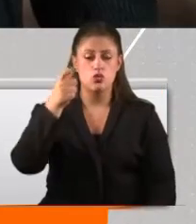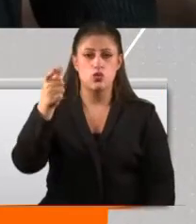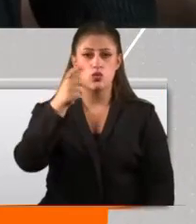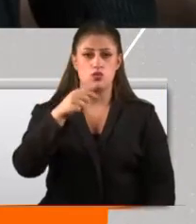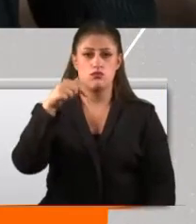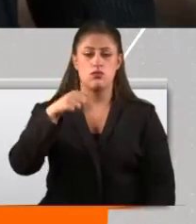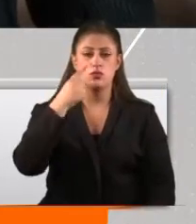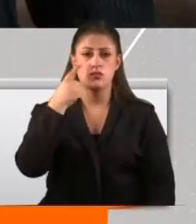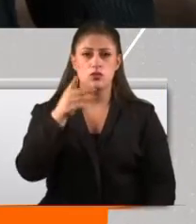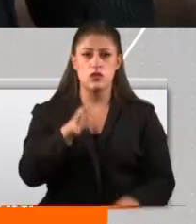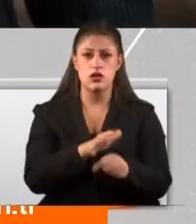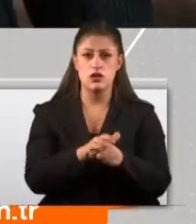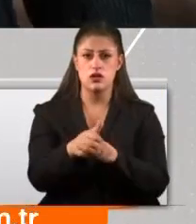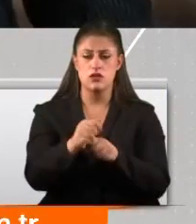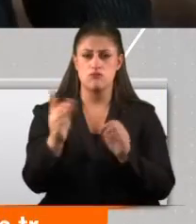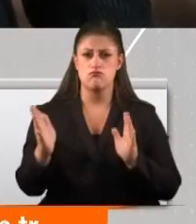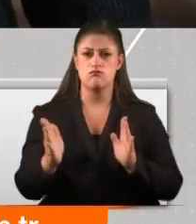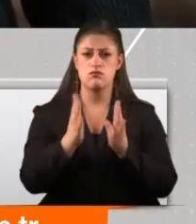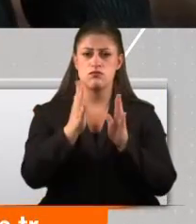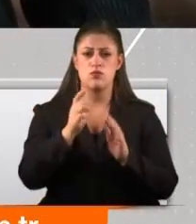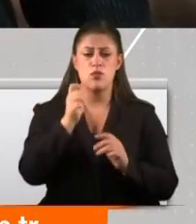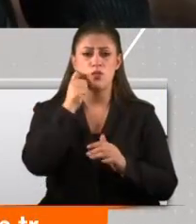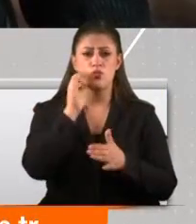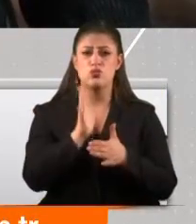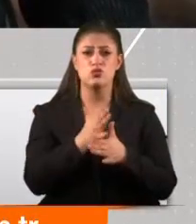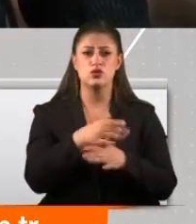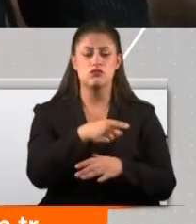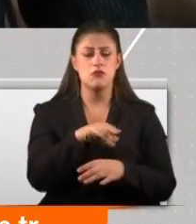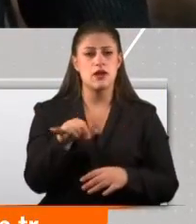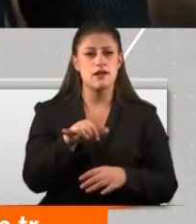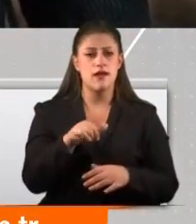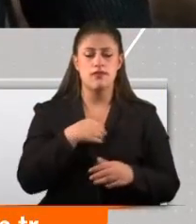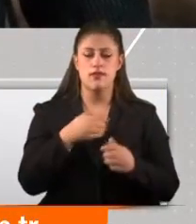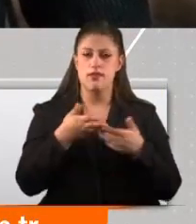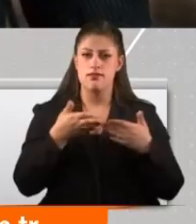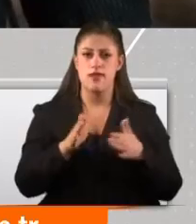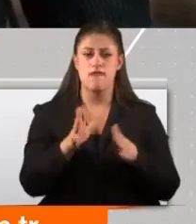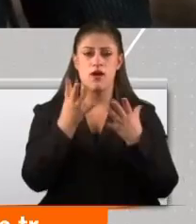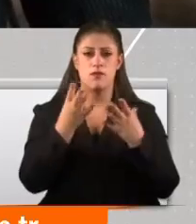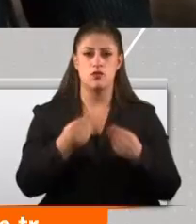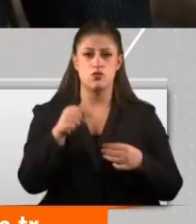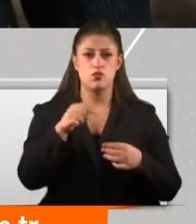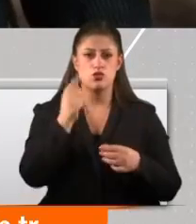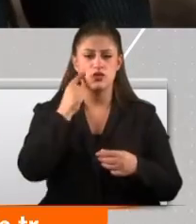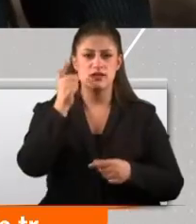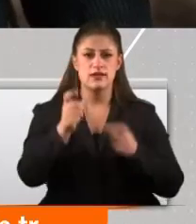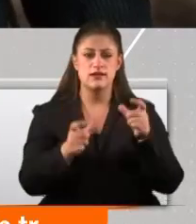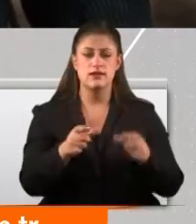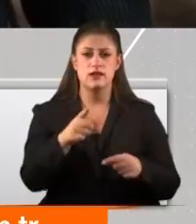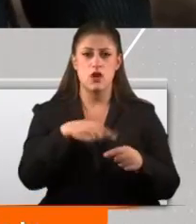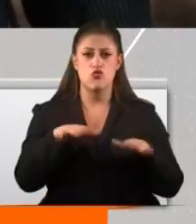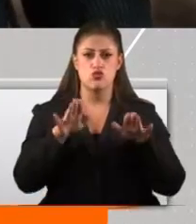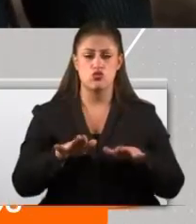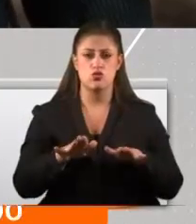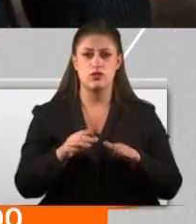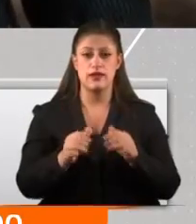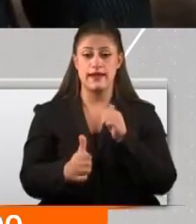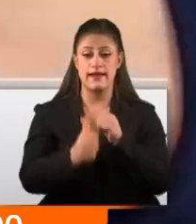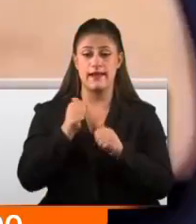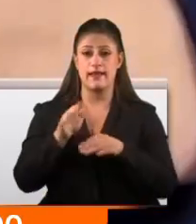zulmün karşısında ve mazlumun yanında durmaya devam edecek bu insani duruşumuzdan da geri adım